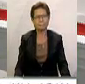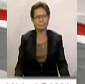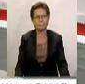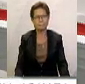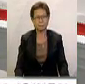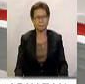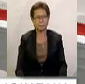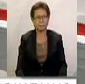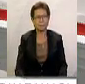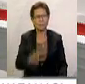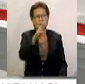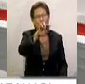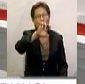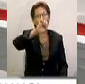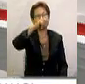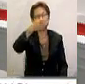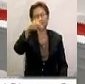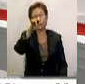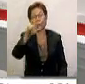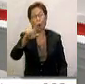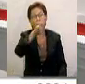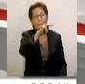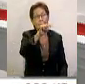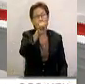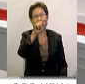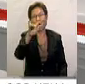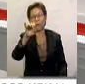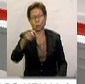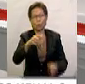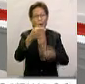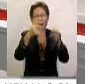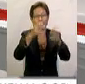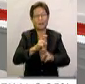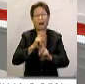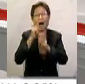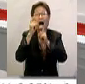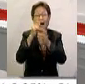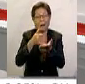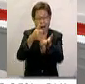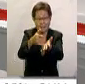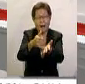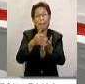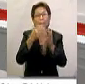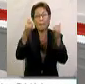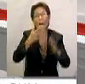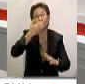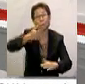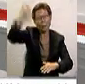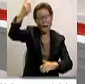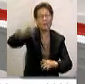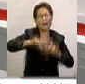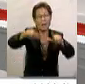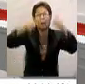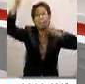Dalam pada itu, Nur Syahrul Idlan Talaha atau Mat Yu dinobat pemain terbaik selepas muncul penjaring tunggal perlawanan serta